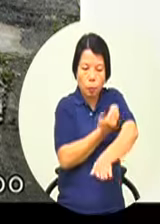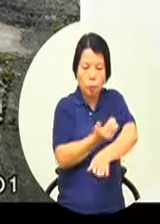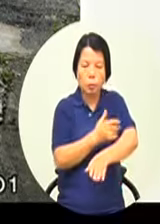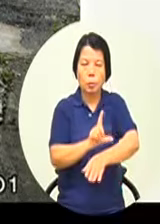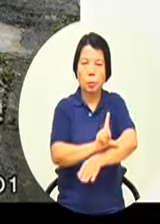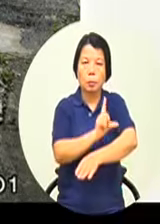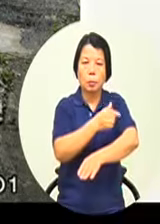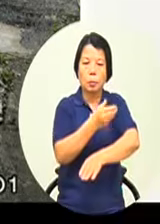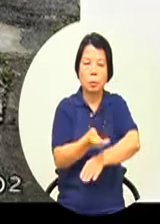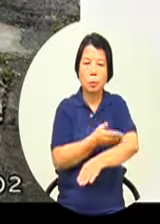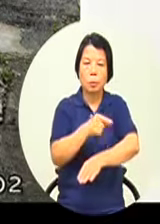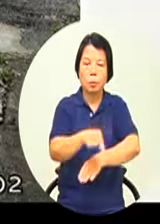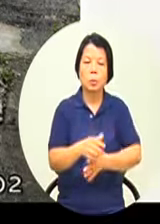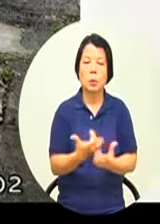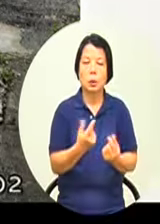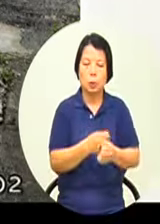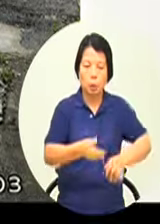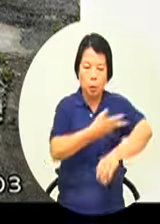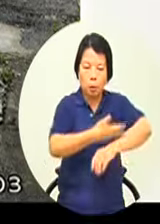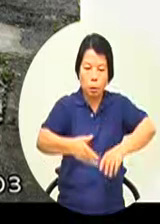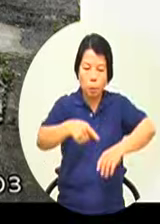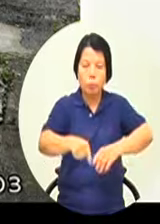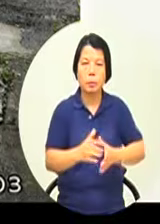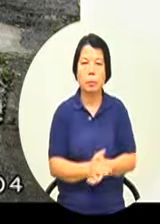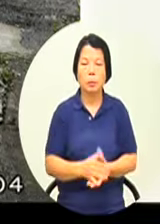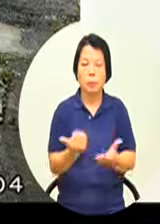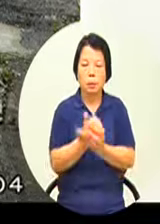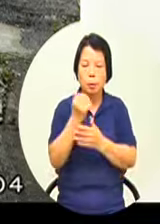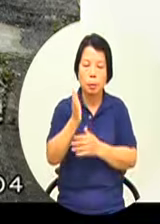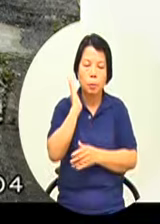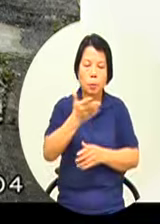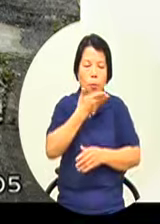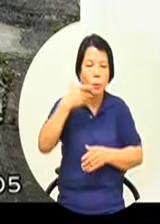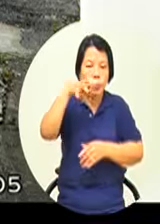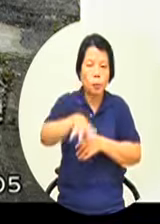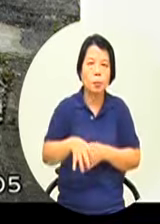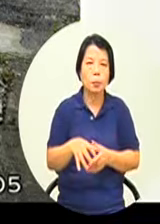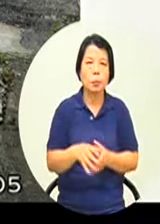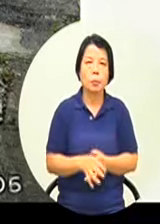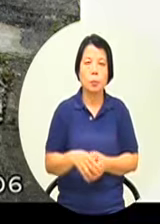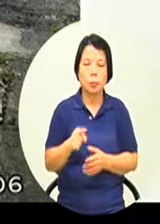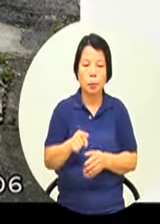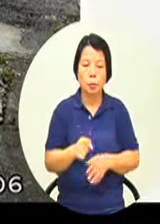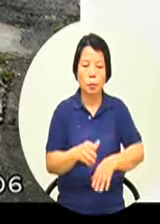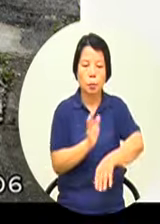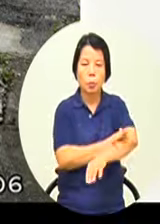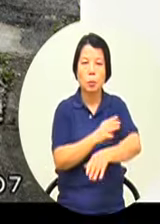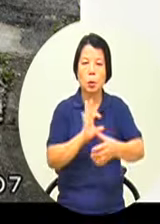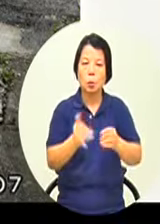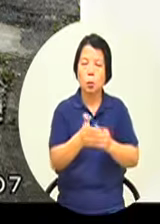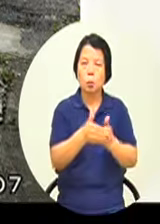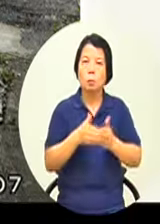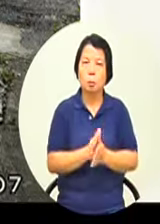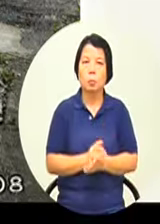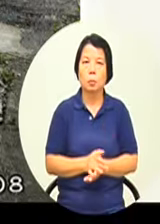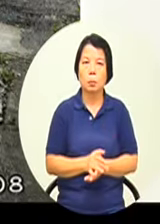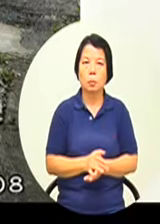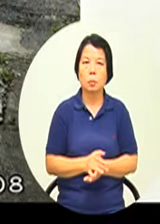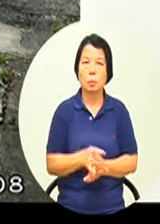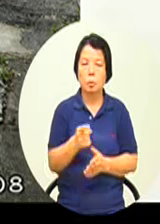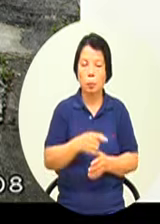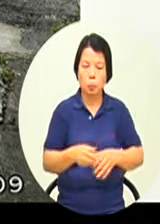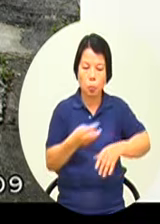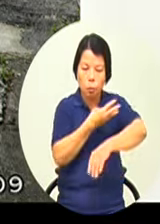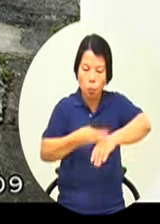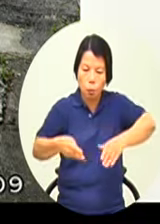分，这条嘛是高啦，好啊，请水利局局长你看一下哈。这边我不晓得为什么很早以前这个沟已